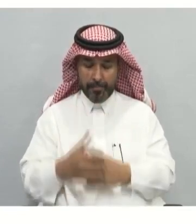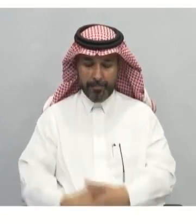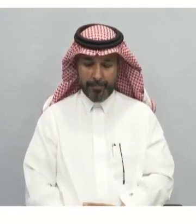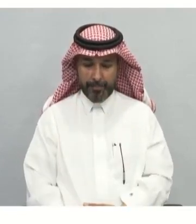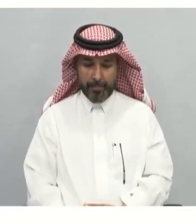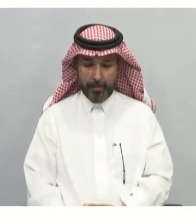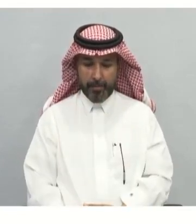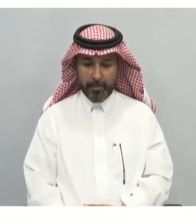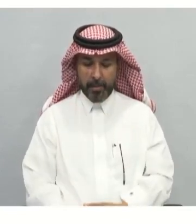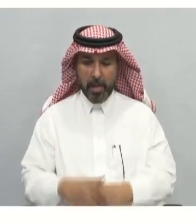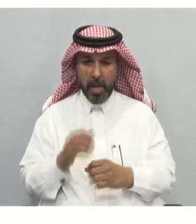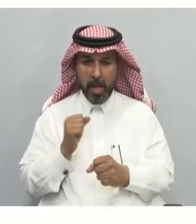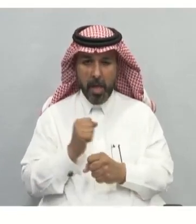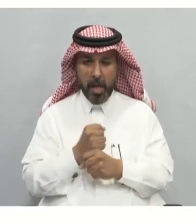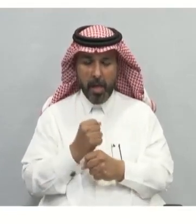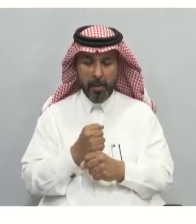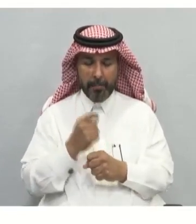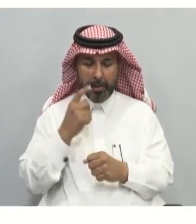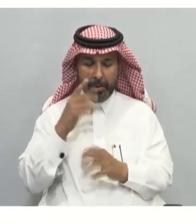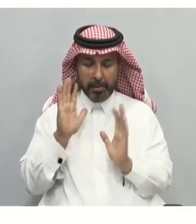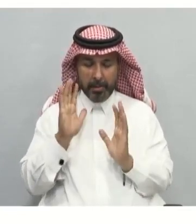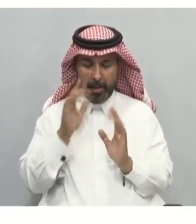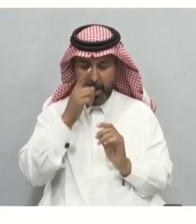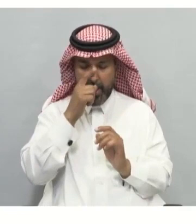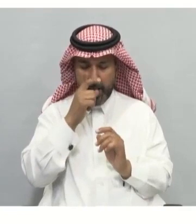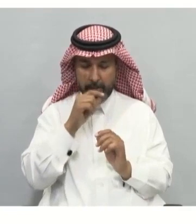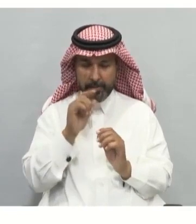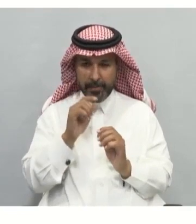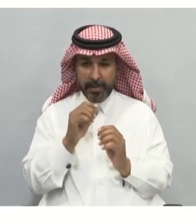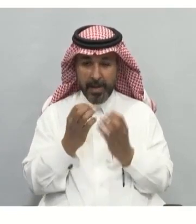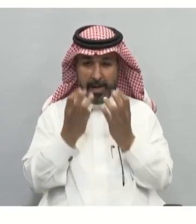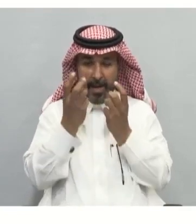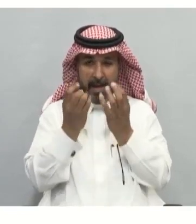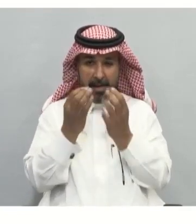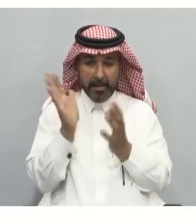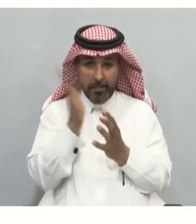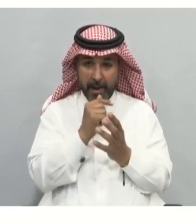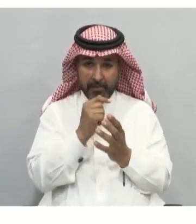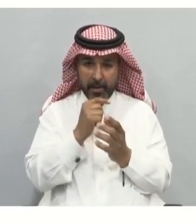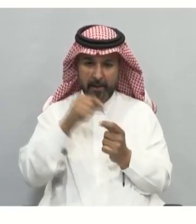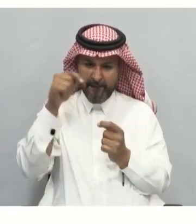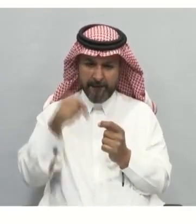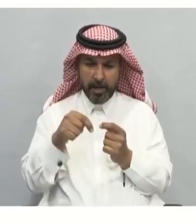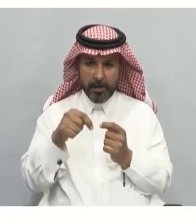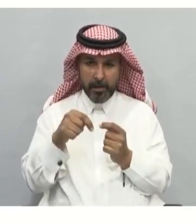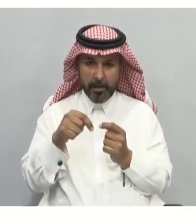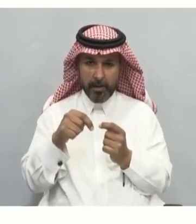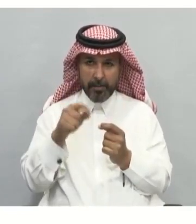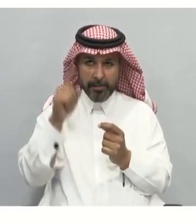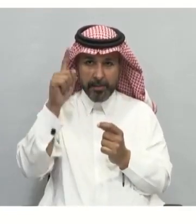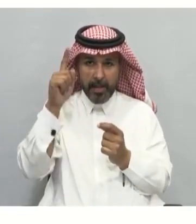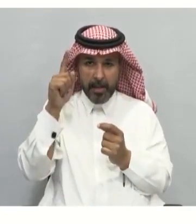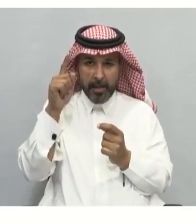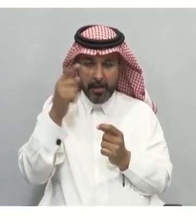اولا عمل الانسان مجردا لا ينجيه من النار ولا يدخله الجنه وانما يحصل